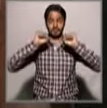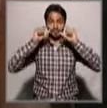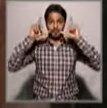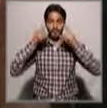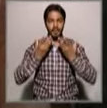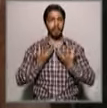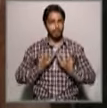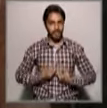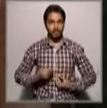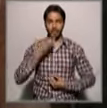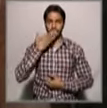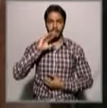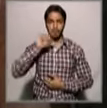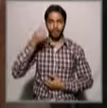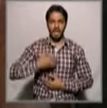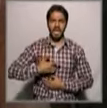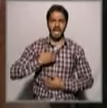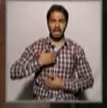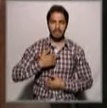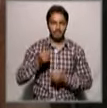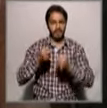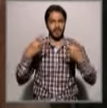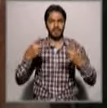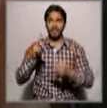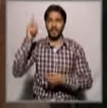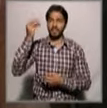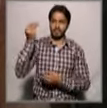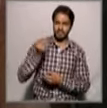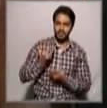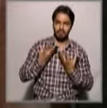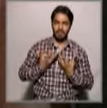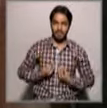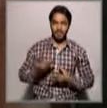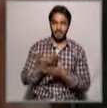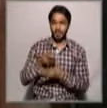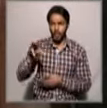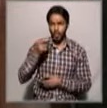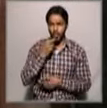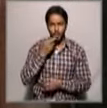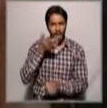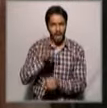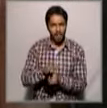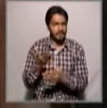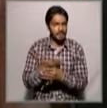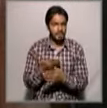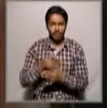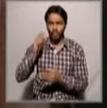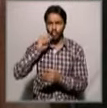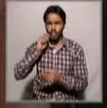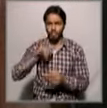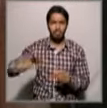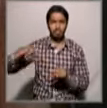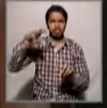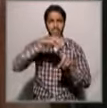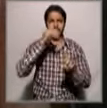يعني مطمنة شوية، أو حسيت أن ربنا يعني إيه بيطمني على مكانته، فهل هذا يعني لله الحمد حاجة تطمني